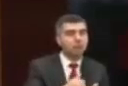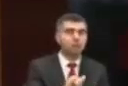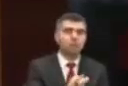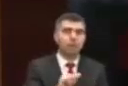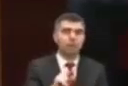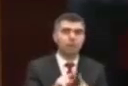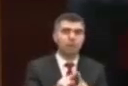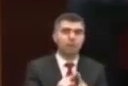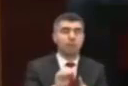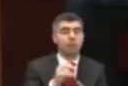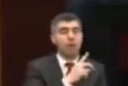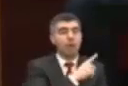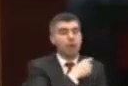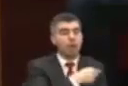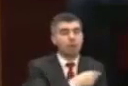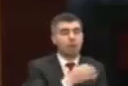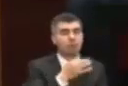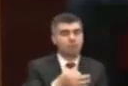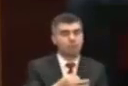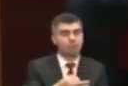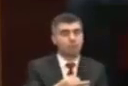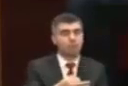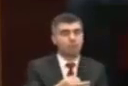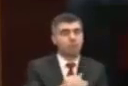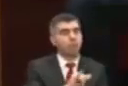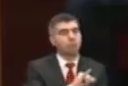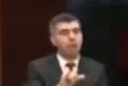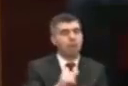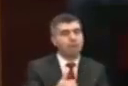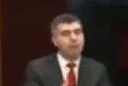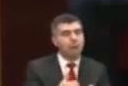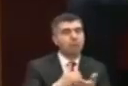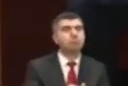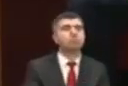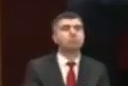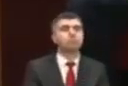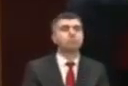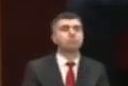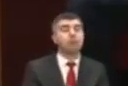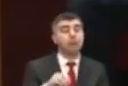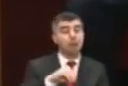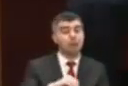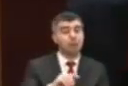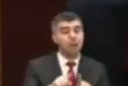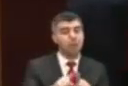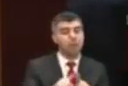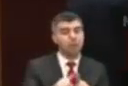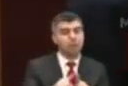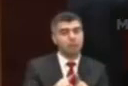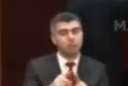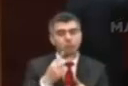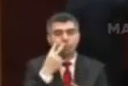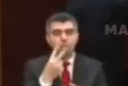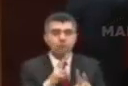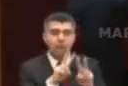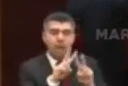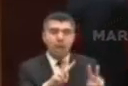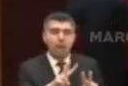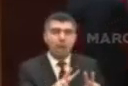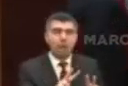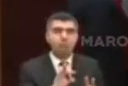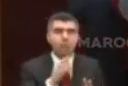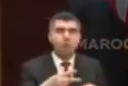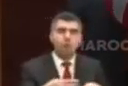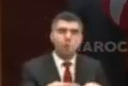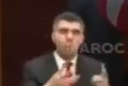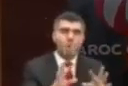حرام، ياك متفقين معايا؟ الدعم ما خصوش يبقى، ولكن خاصنا اساليب اخرى، صيغ اخرى. واللي عنده شي مقترح،